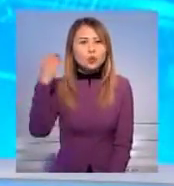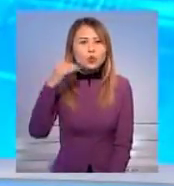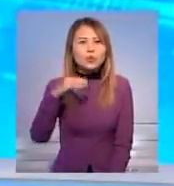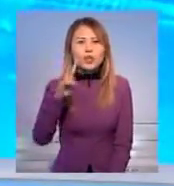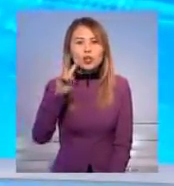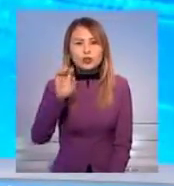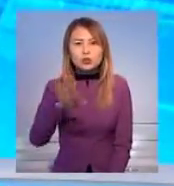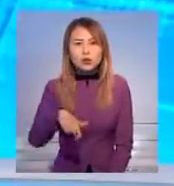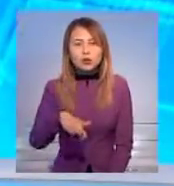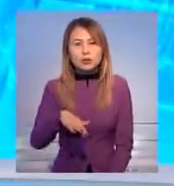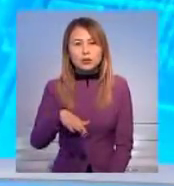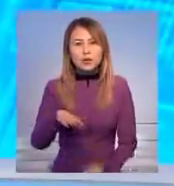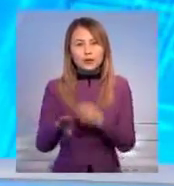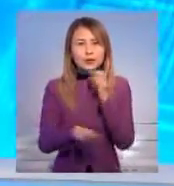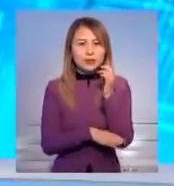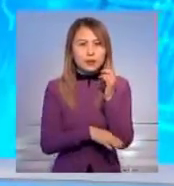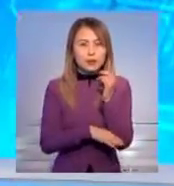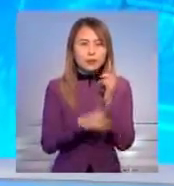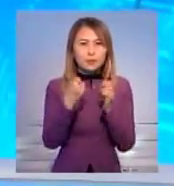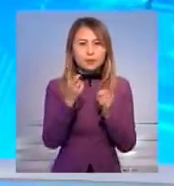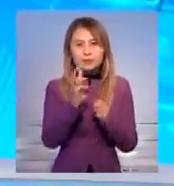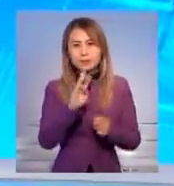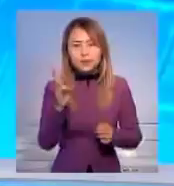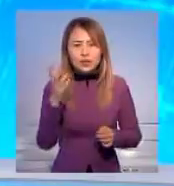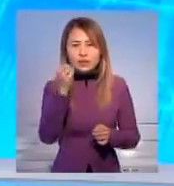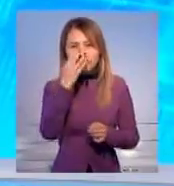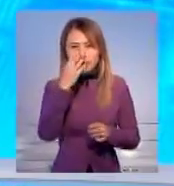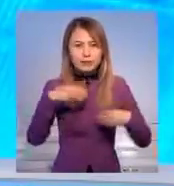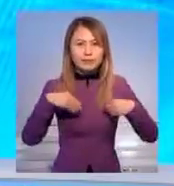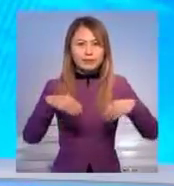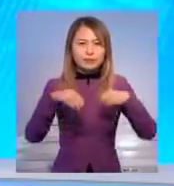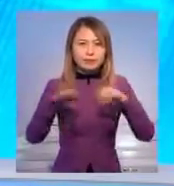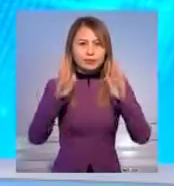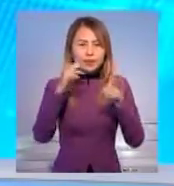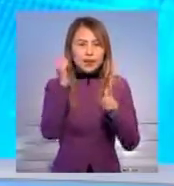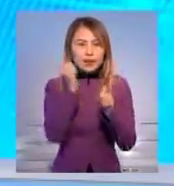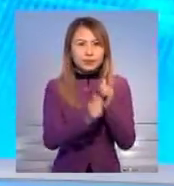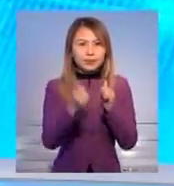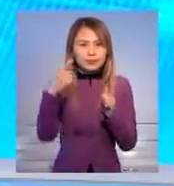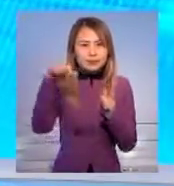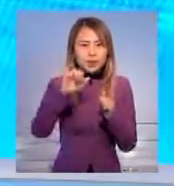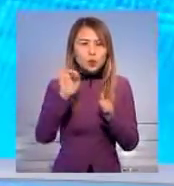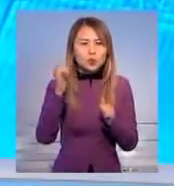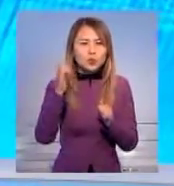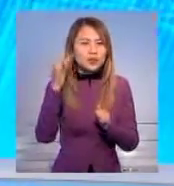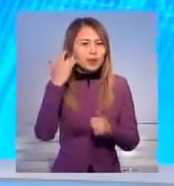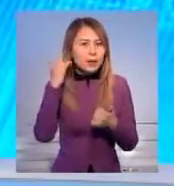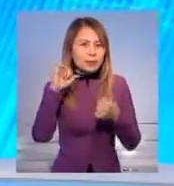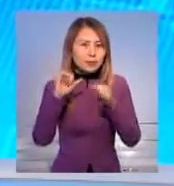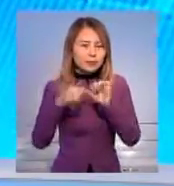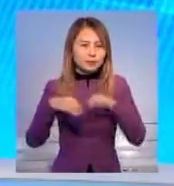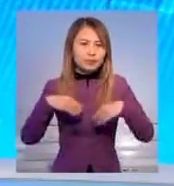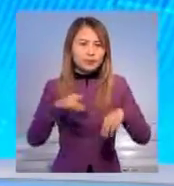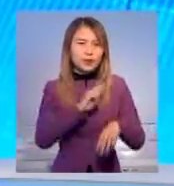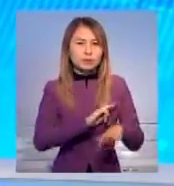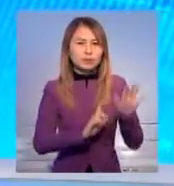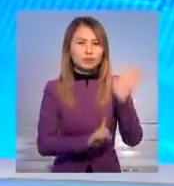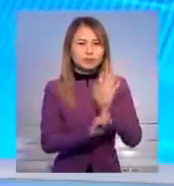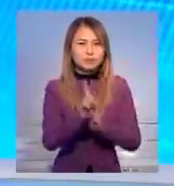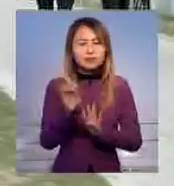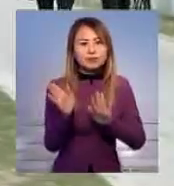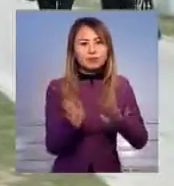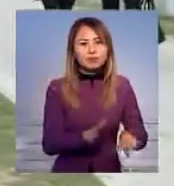Ақтөбеде 200 мың түп ағаш, 1 миллион тал гүл егіледі. Қазір қалада әр апта сайын сенбіліктер ұйымдастырылып, ағаш отырғызу жұмыстары басталып